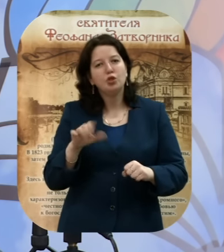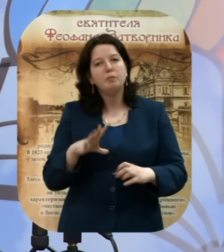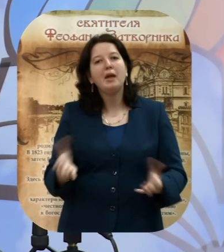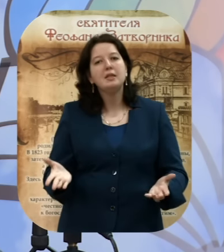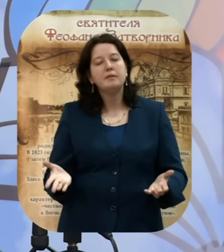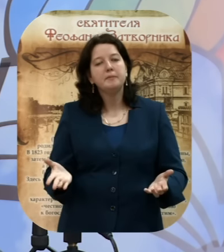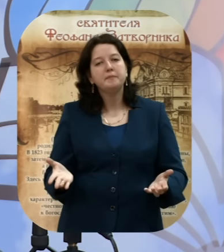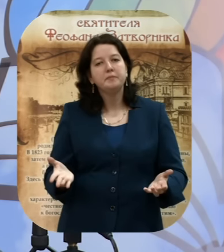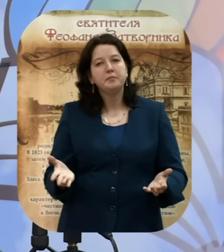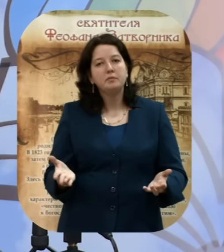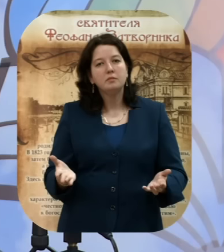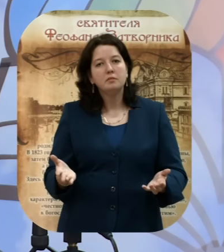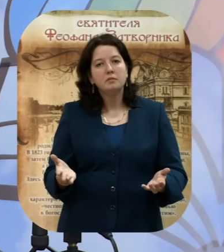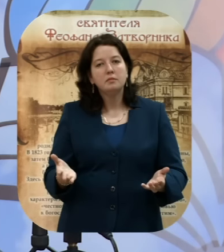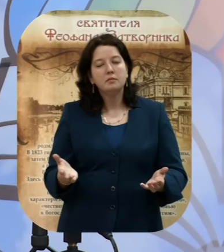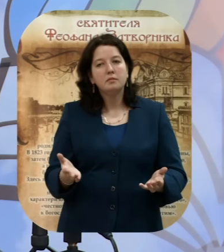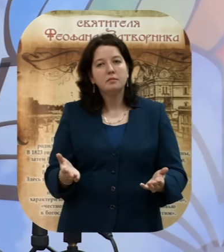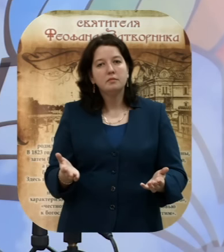Говорит,